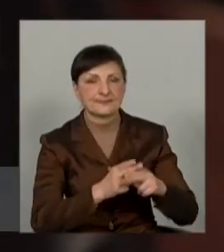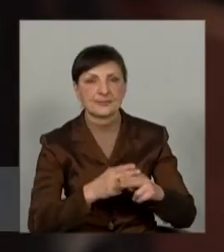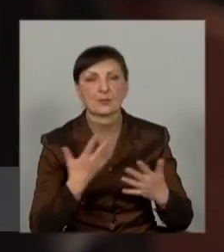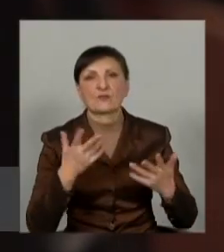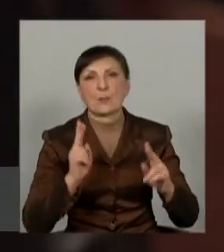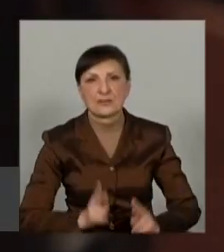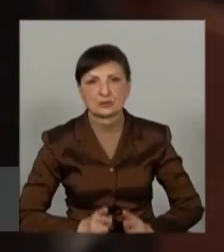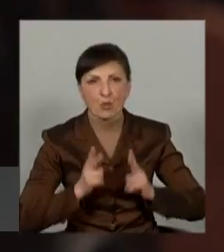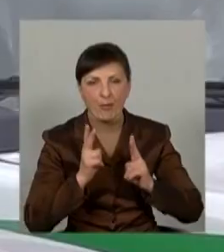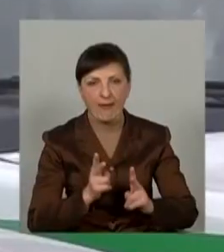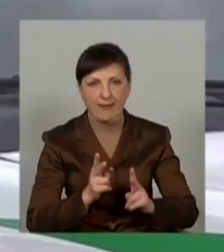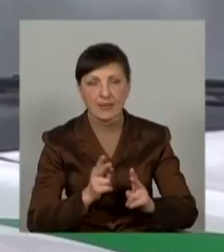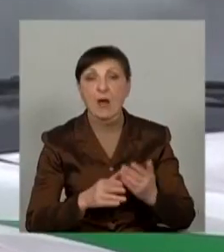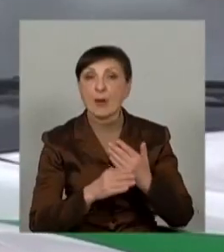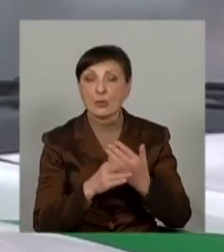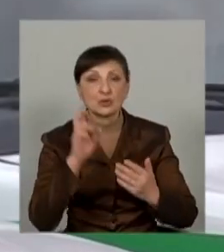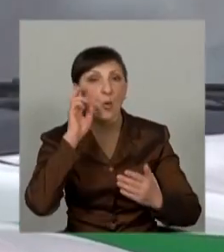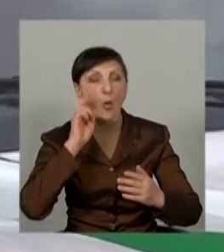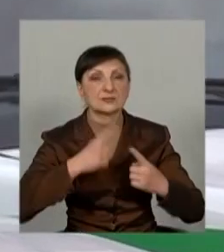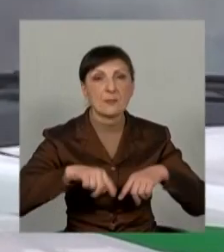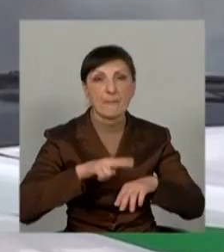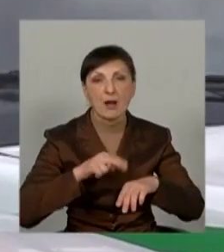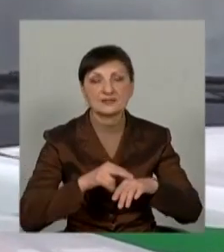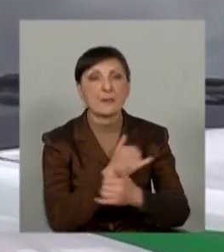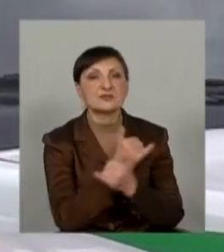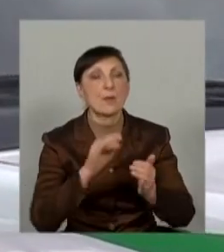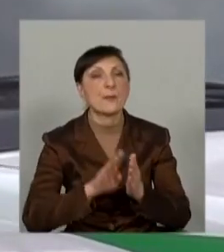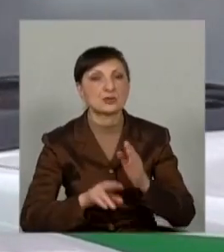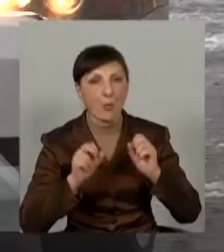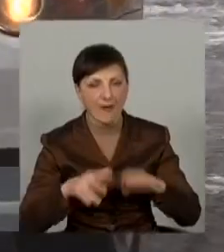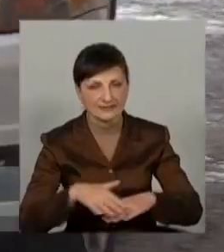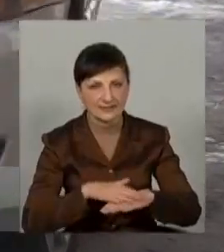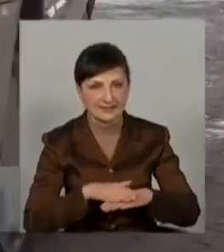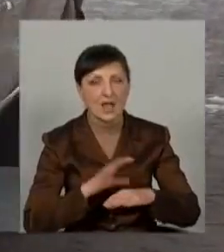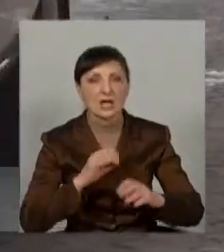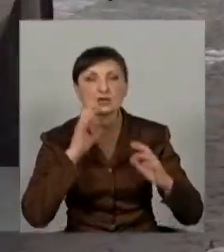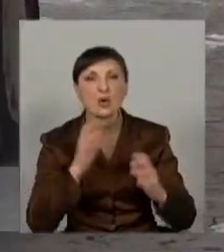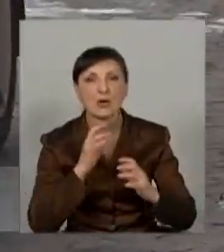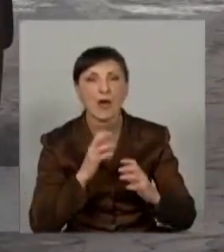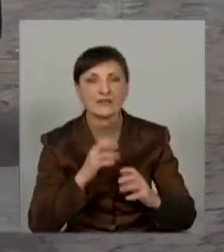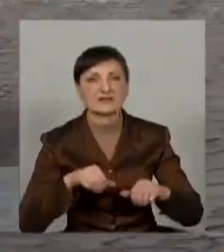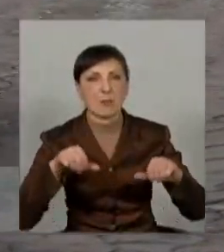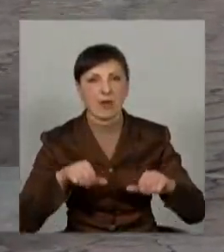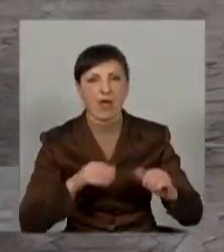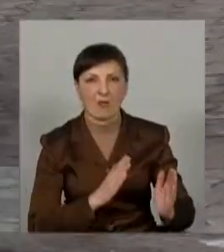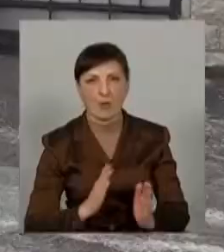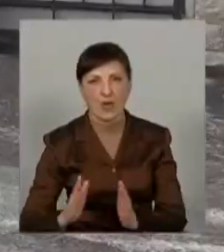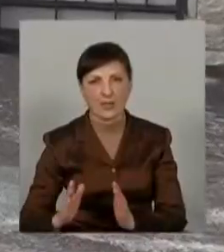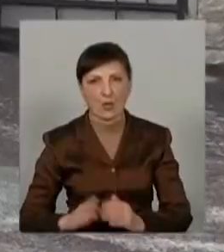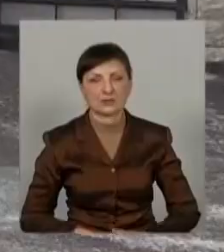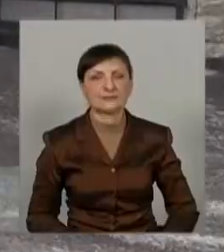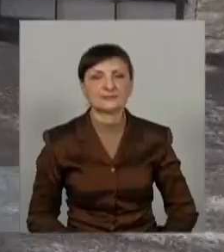потенциальные преступления, содействуя госорганам в обеспечении безопасности населения и сохранности правопорядка.